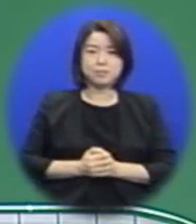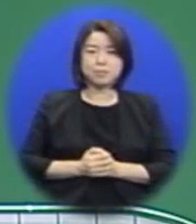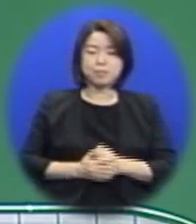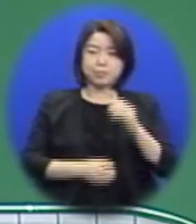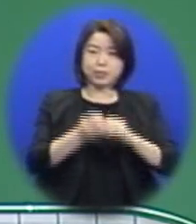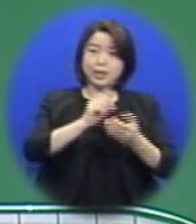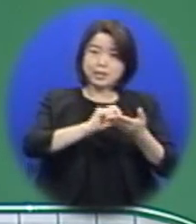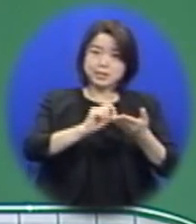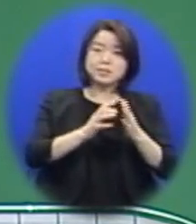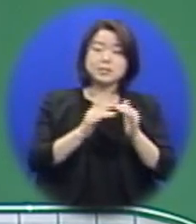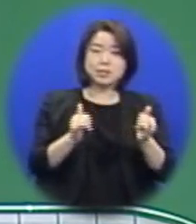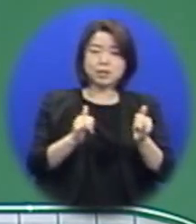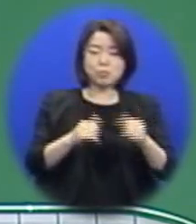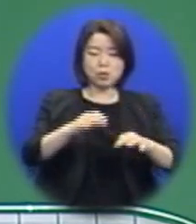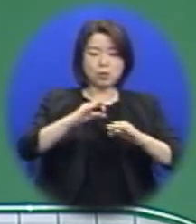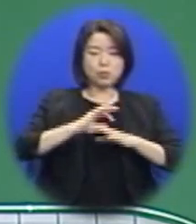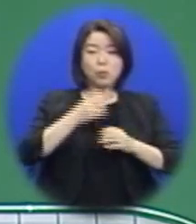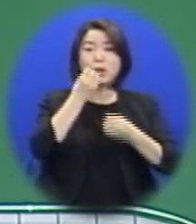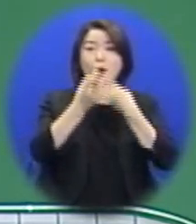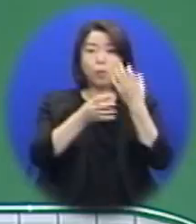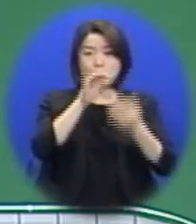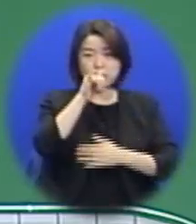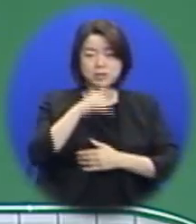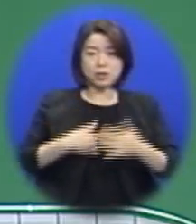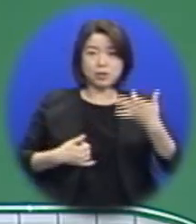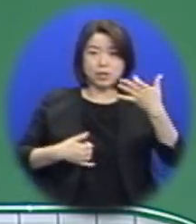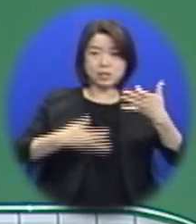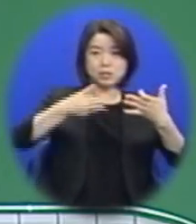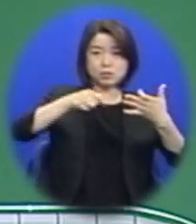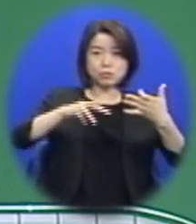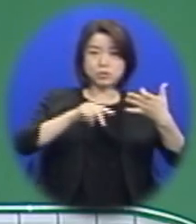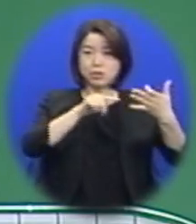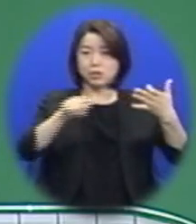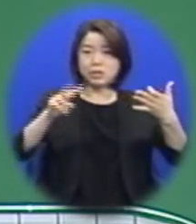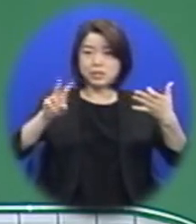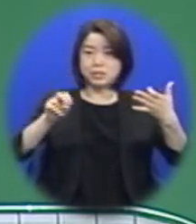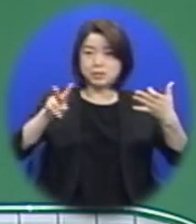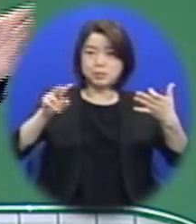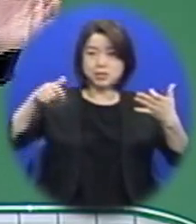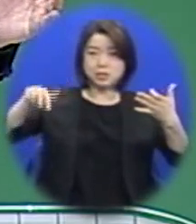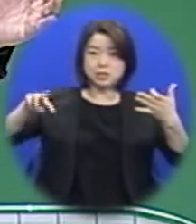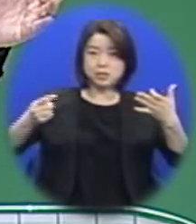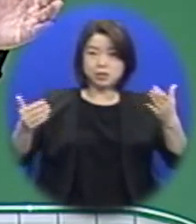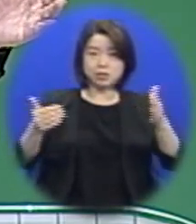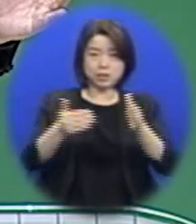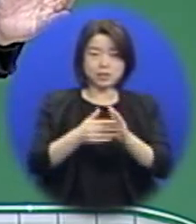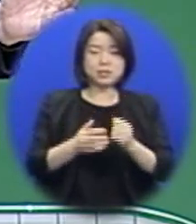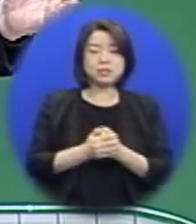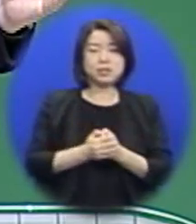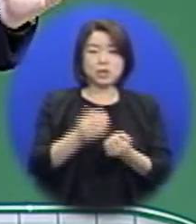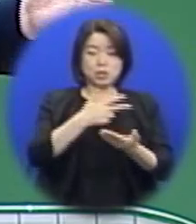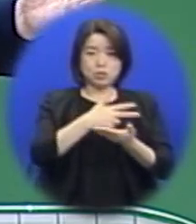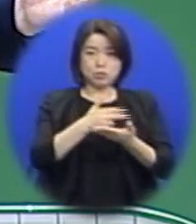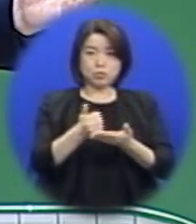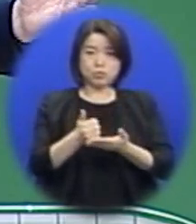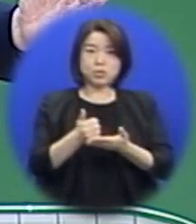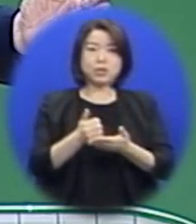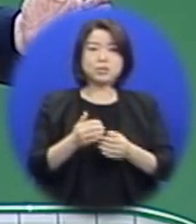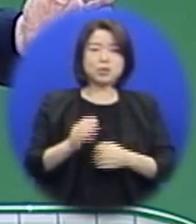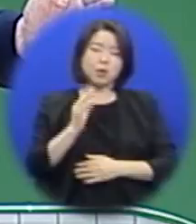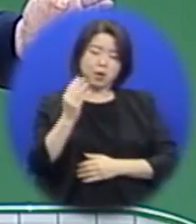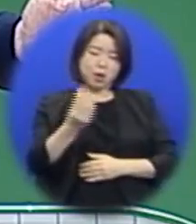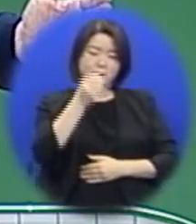시편 기자는 놀라운 고백을 합니다. 19절부터 22절까지 주님께서 성소 높은